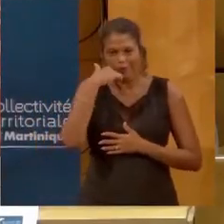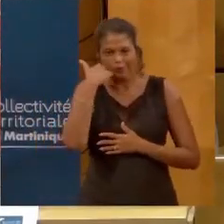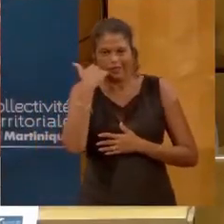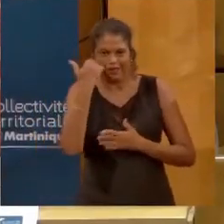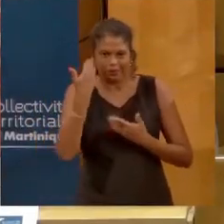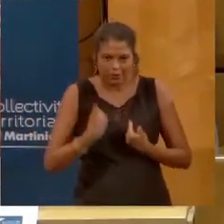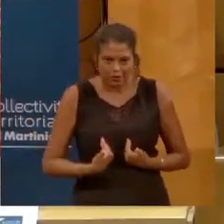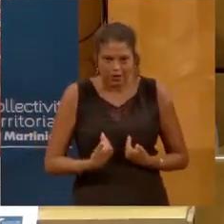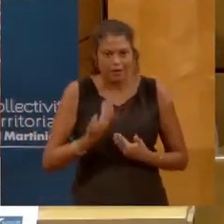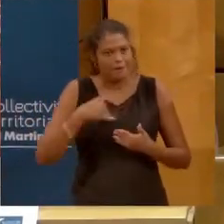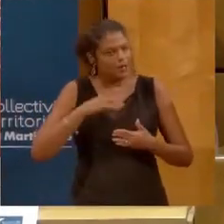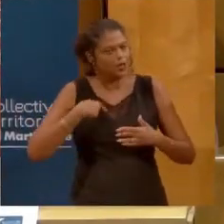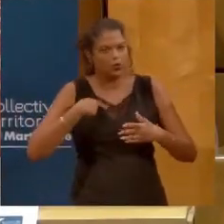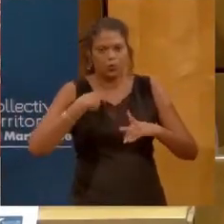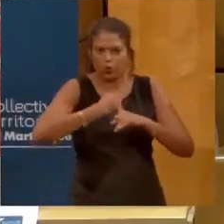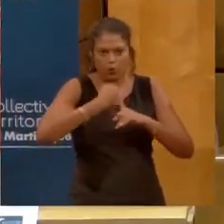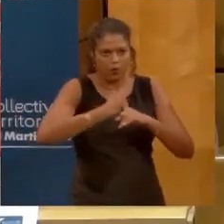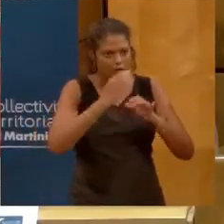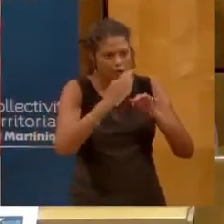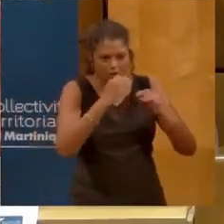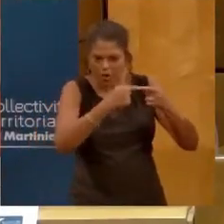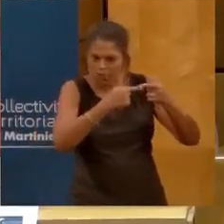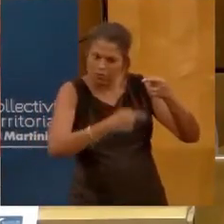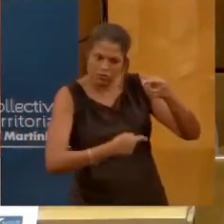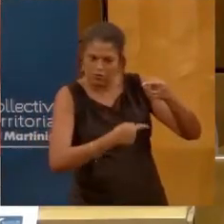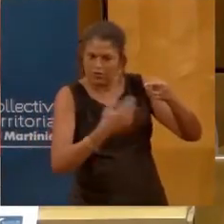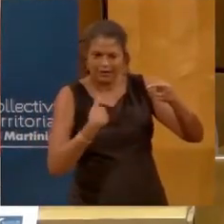combattons depuis longtemps les déficits.